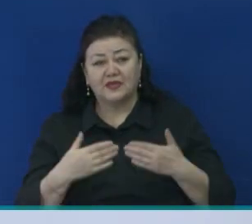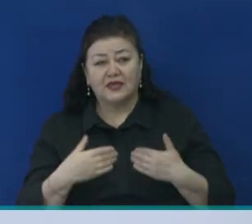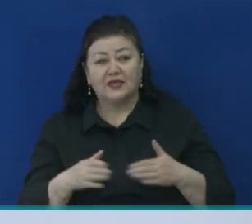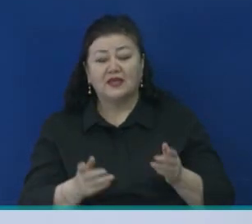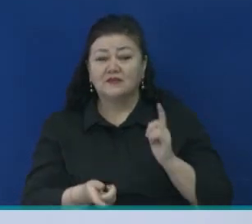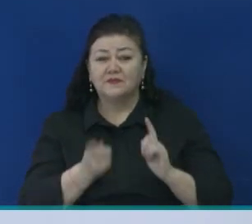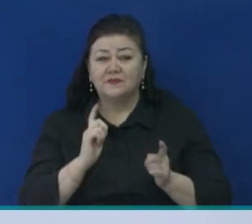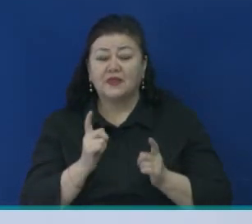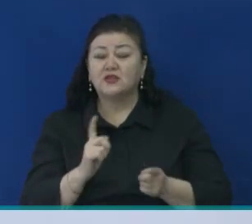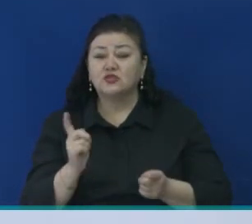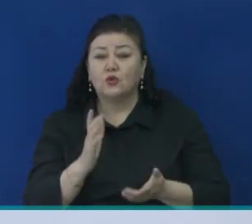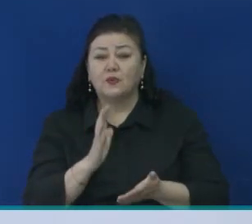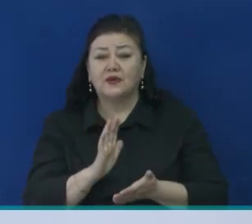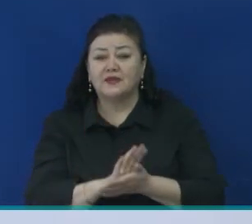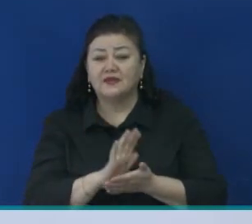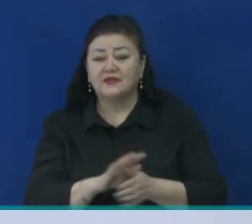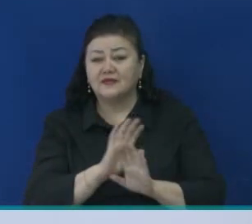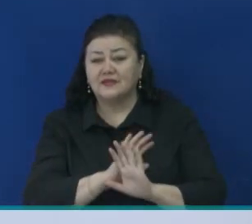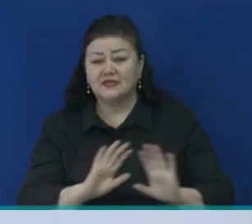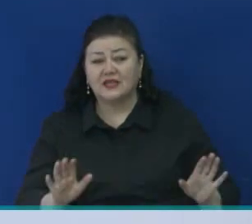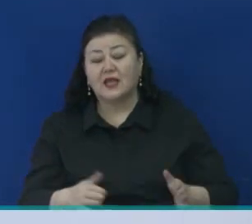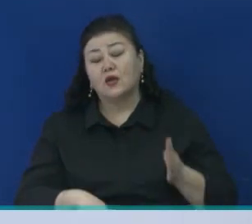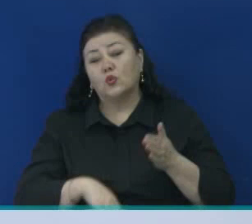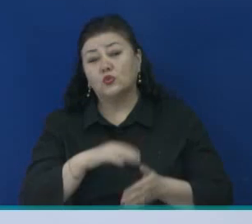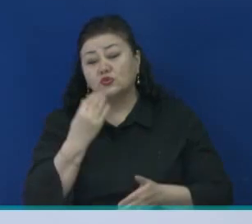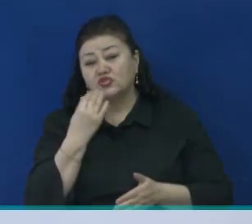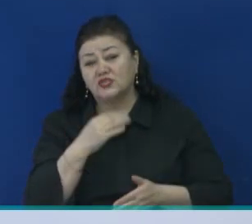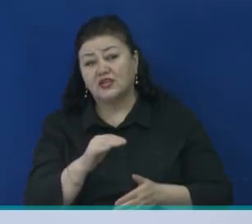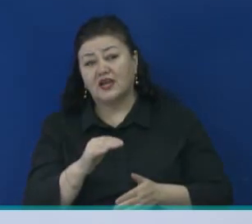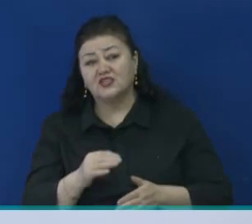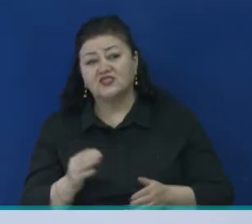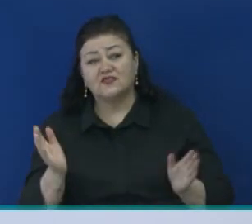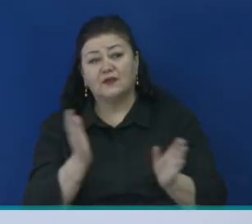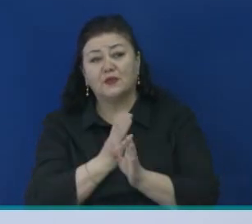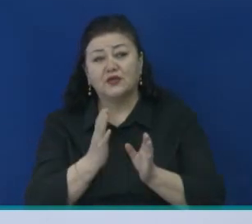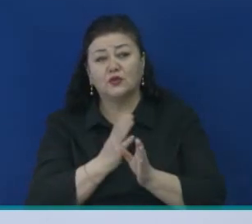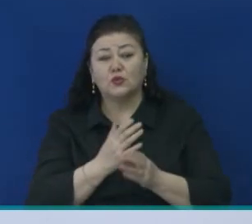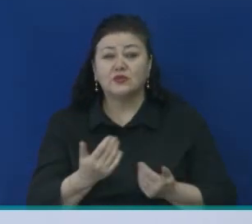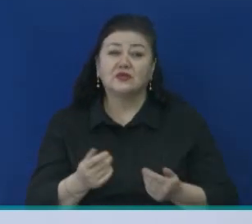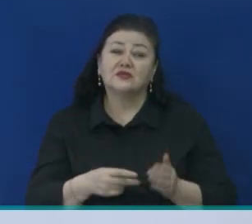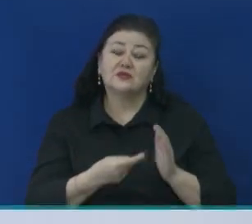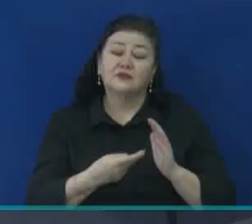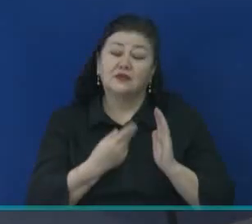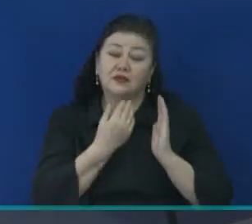Жиын ауаны ластанудан қорғау, сапасын жақсарту міндеттерін арналды.